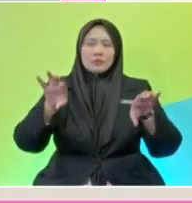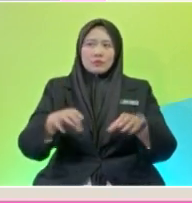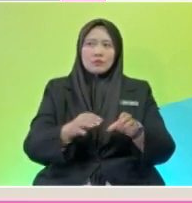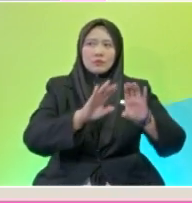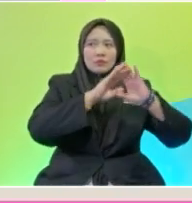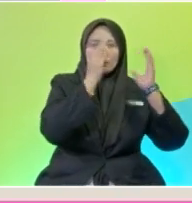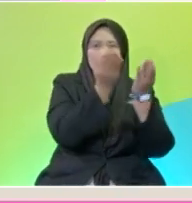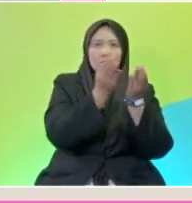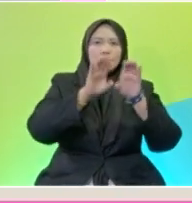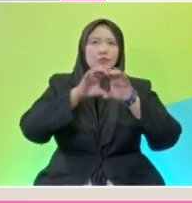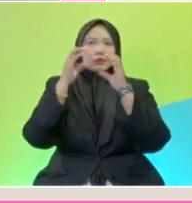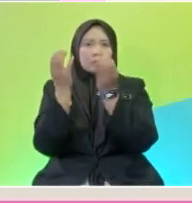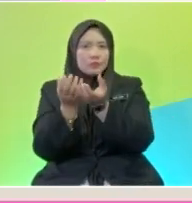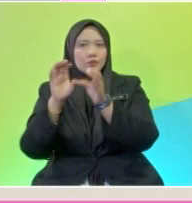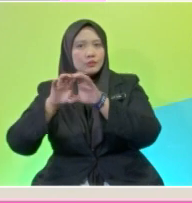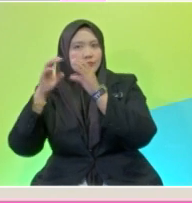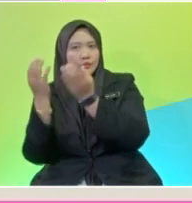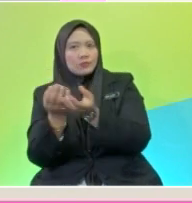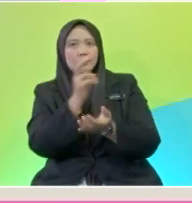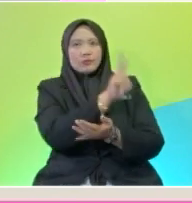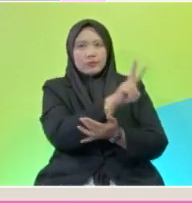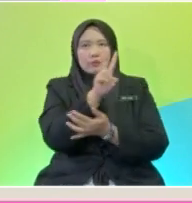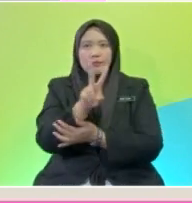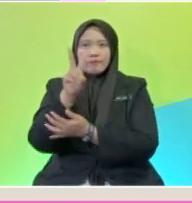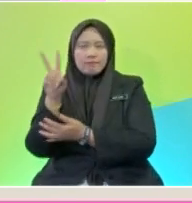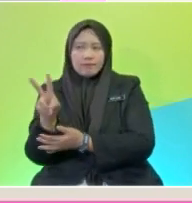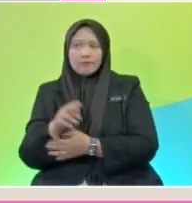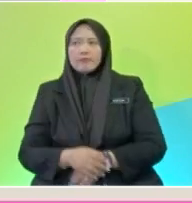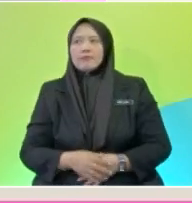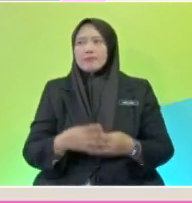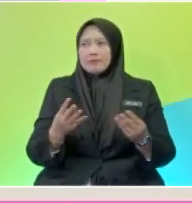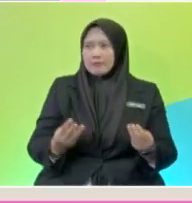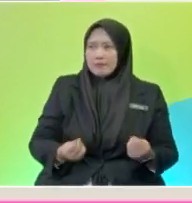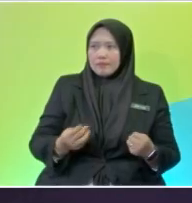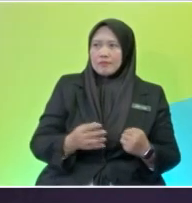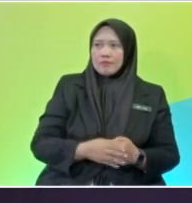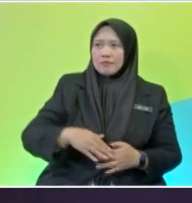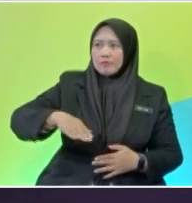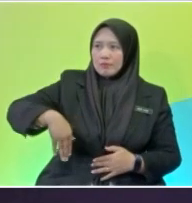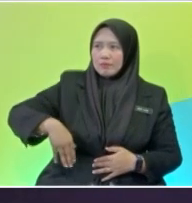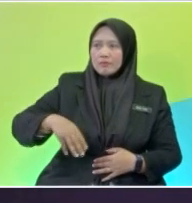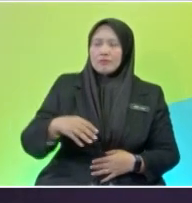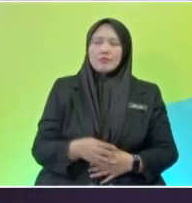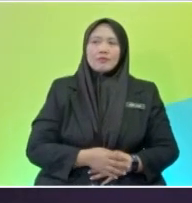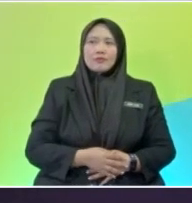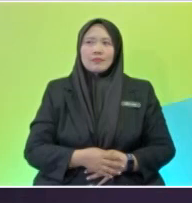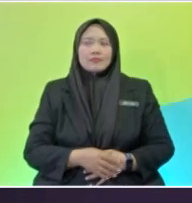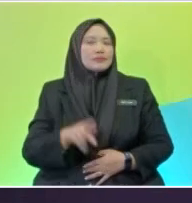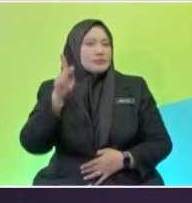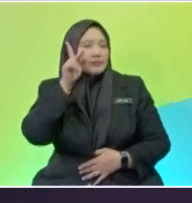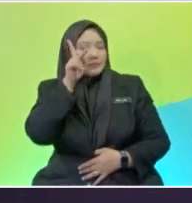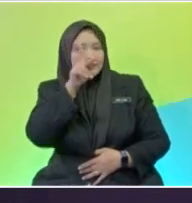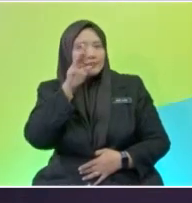kumpul-kumpul dia dan Kak sini kita akan minta eh sebelum kita minta adik-adik kejawab Minta Kak Mira dulu jawab